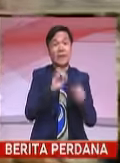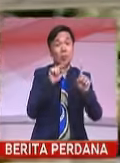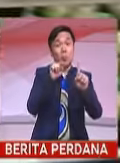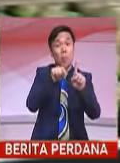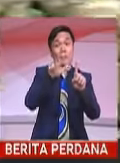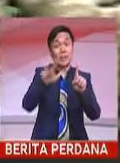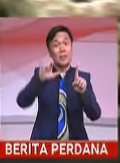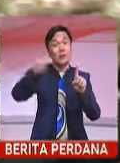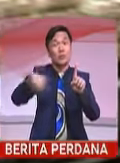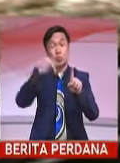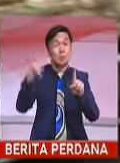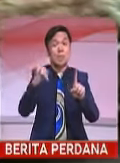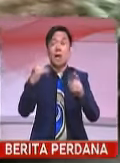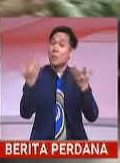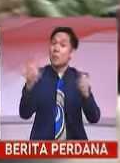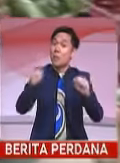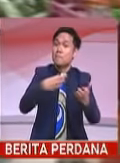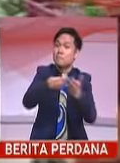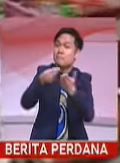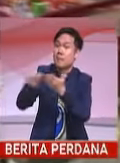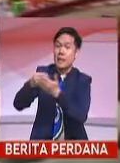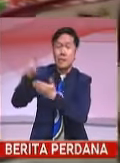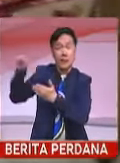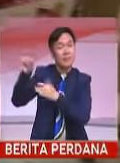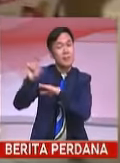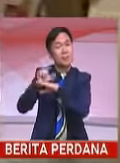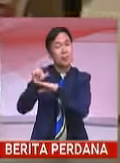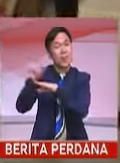pelanggan berpotensi.